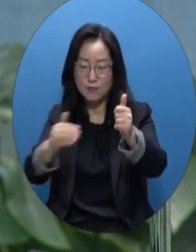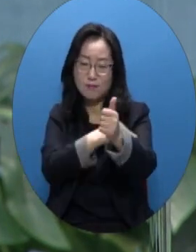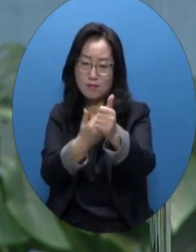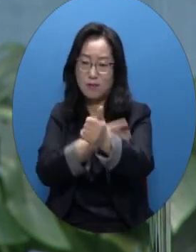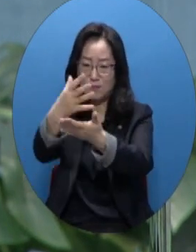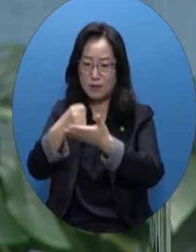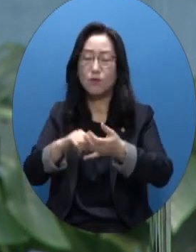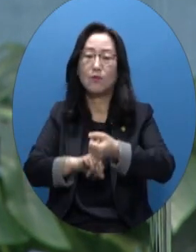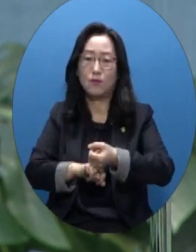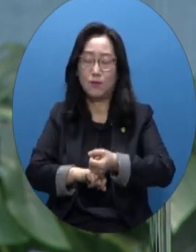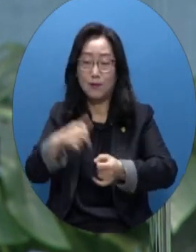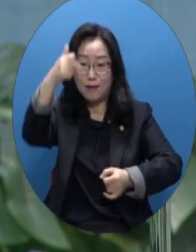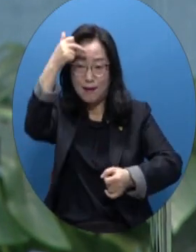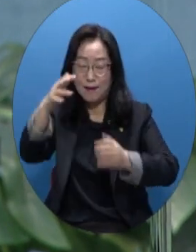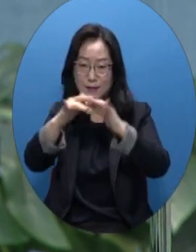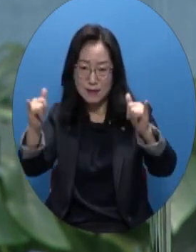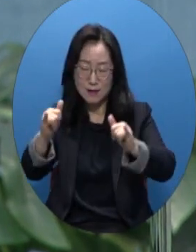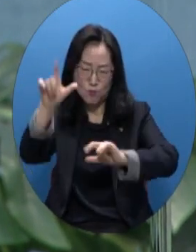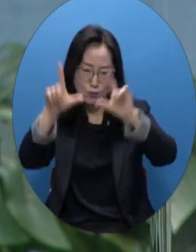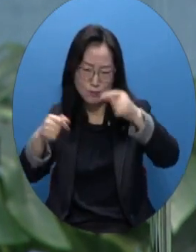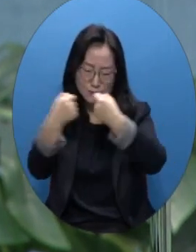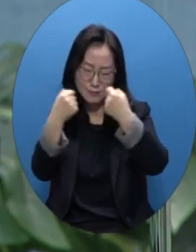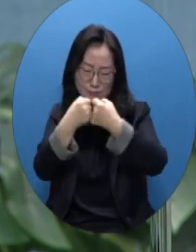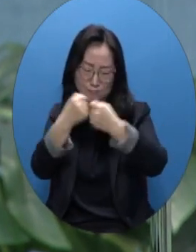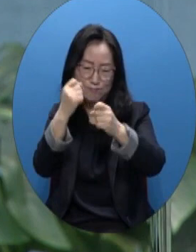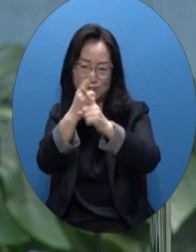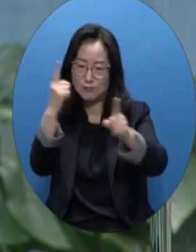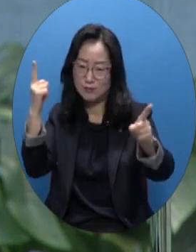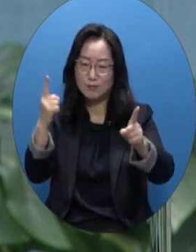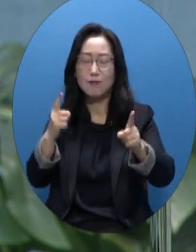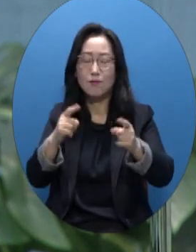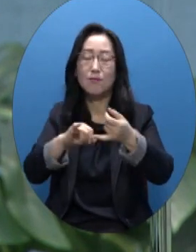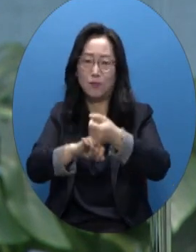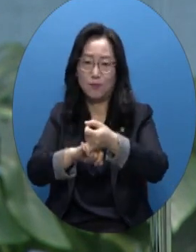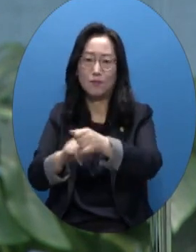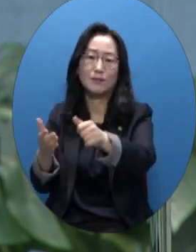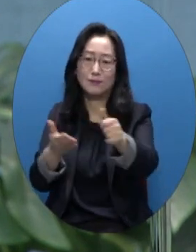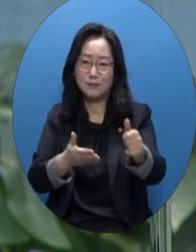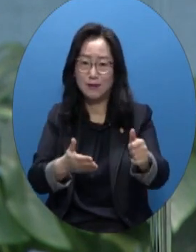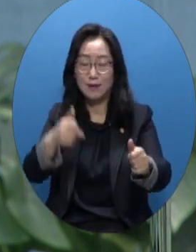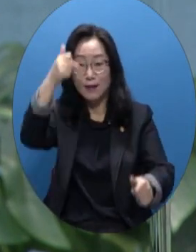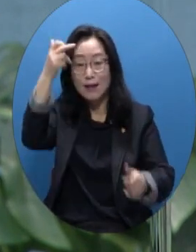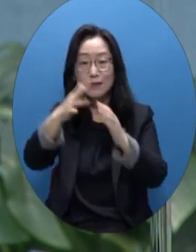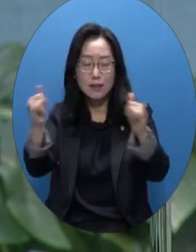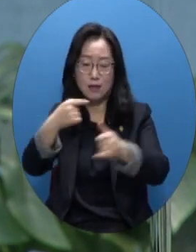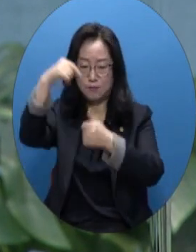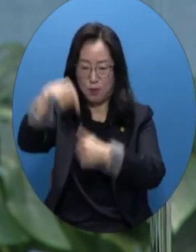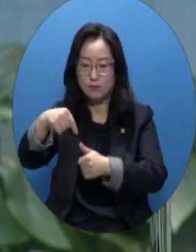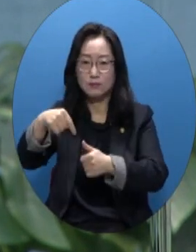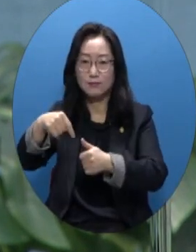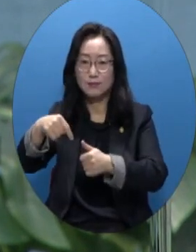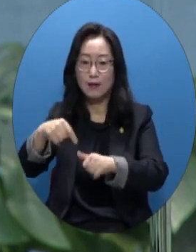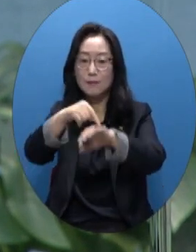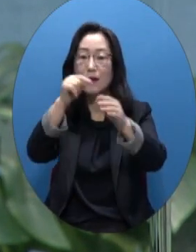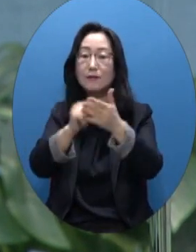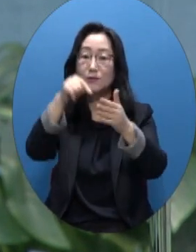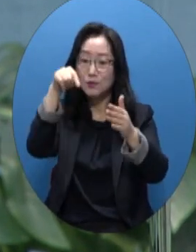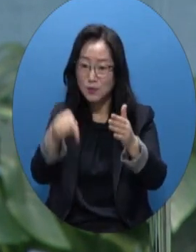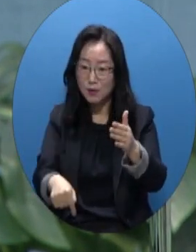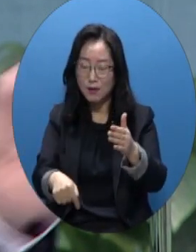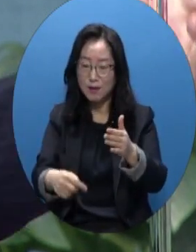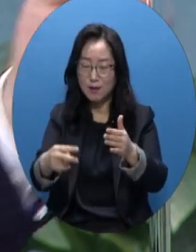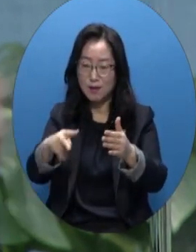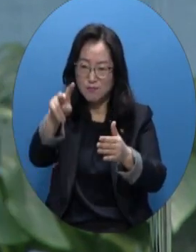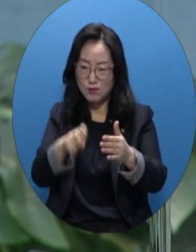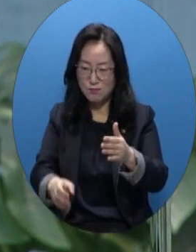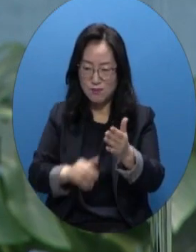이 사람아 싸워 승리 해야 되는 것입니다 우리 예 사람에게 명령 해야 됩니다 마음속에 미움